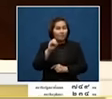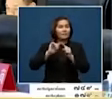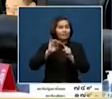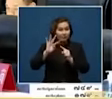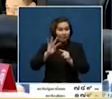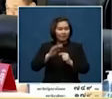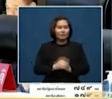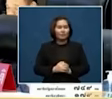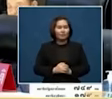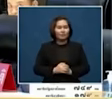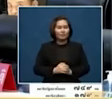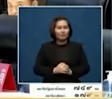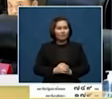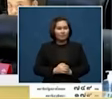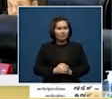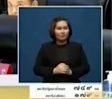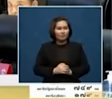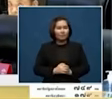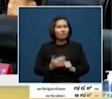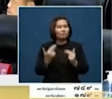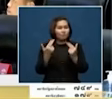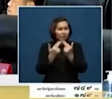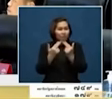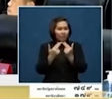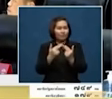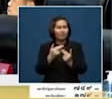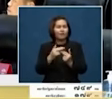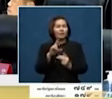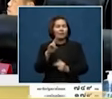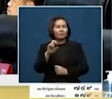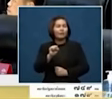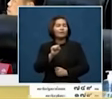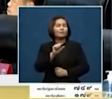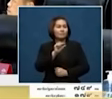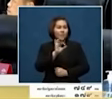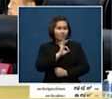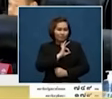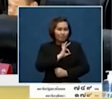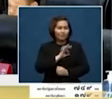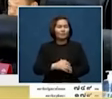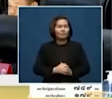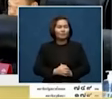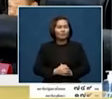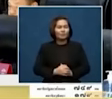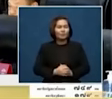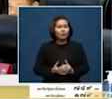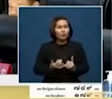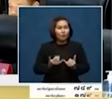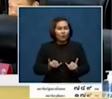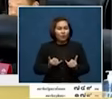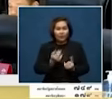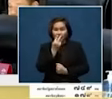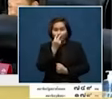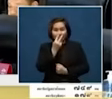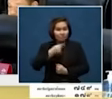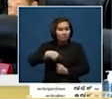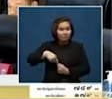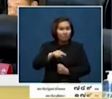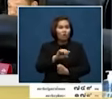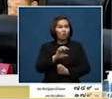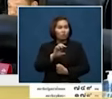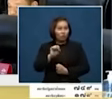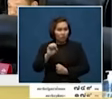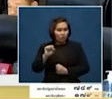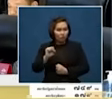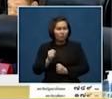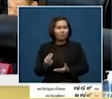มิหนำซ้ำท่านผู้ชมฮะพอไปสักประมาณสักเที่ยงมั้งคุณวันนอออกไปรับแขกข้